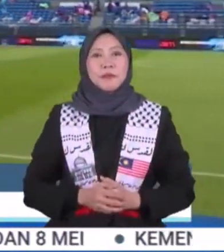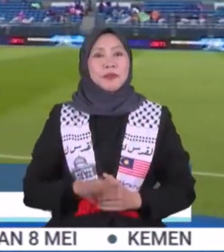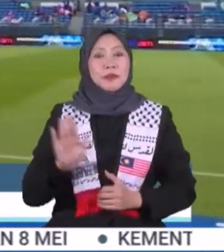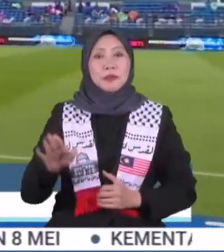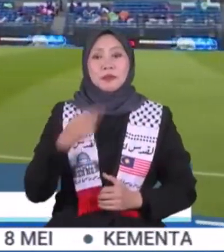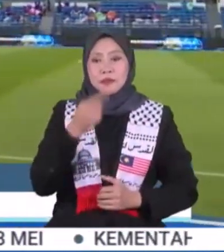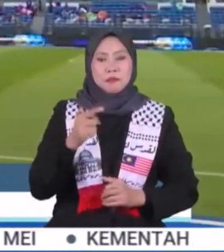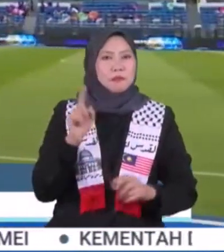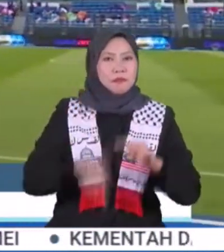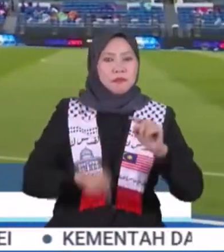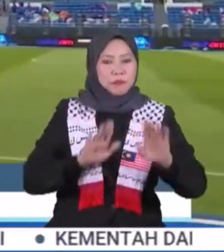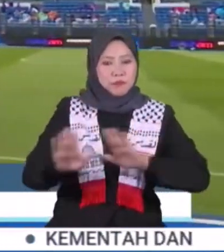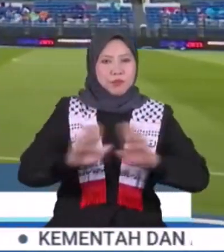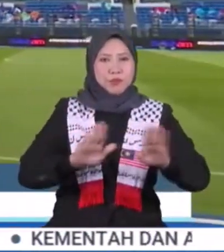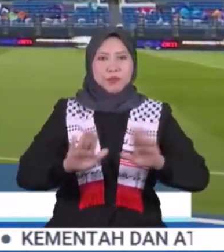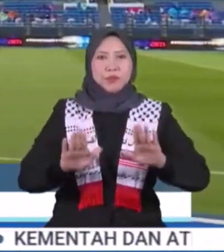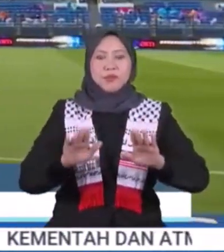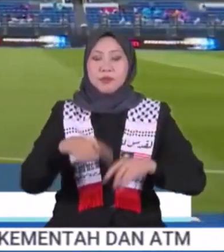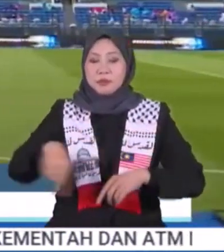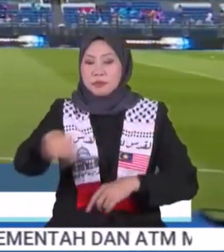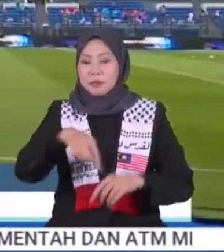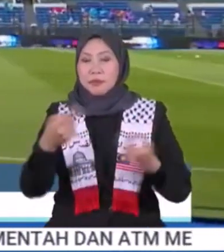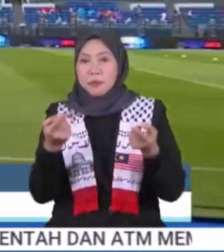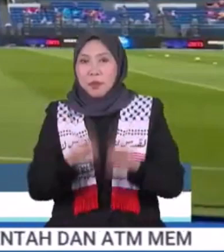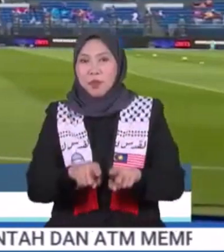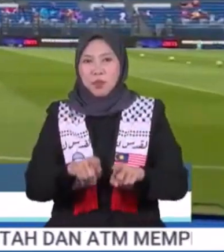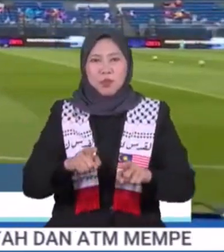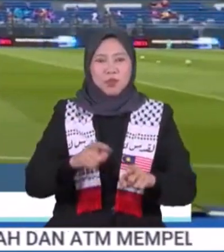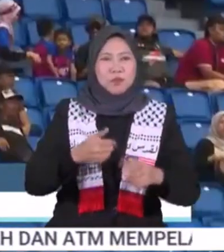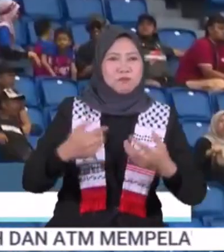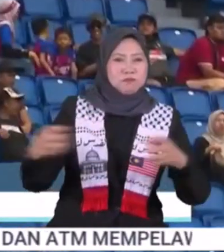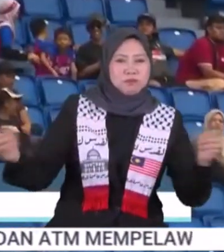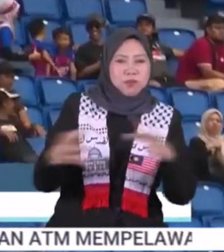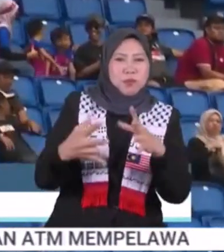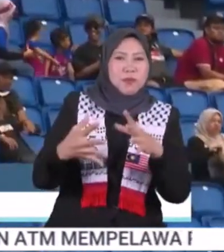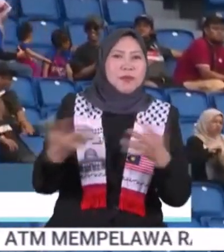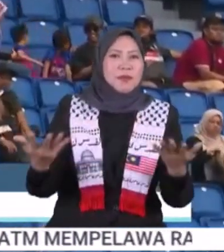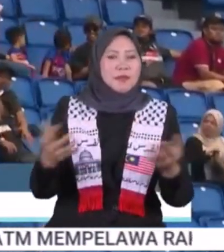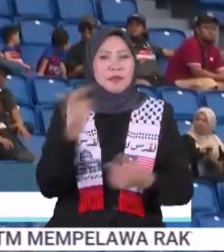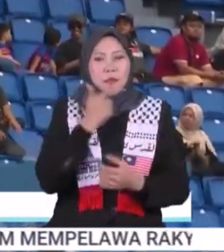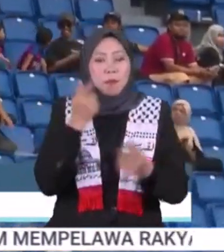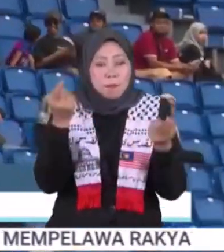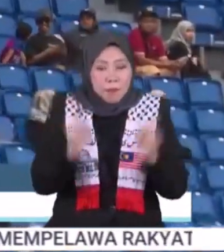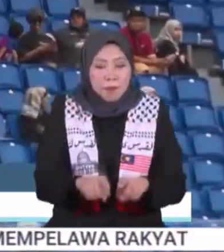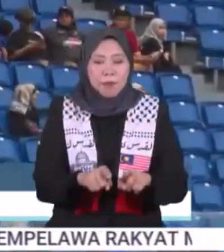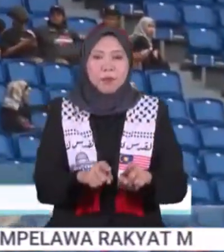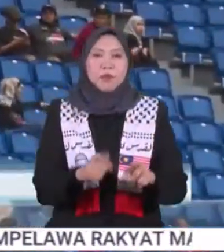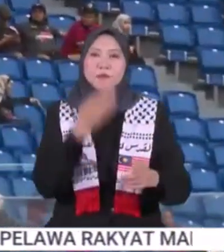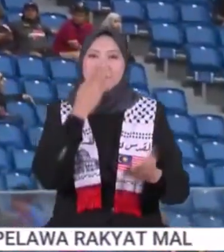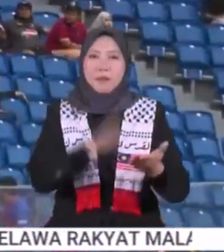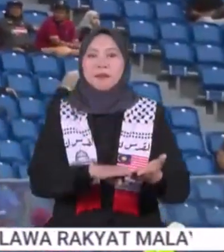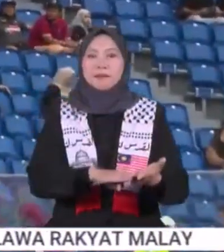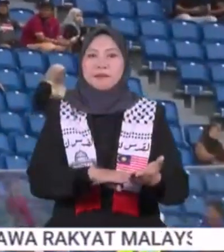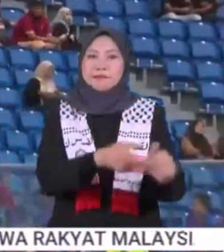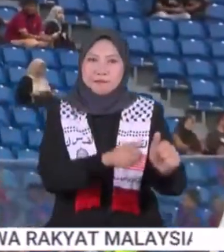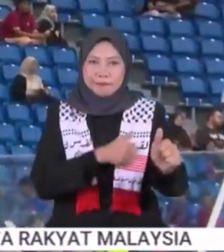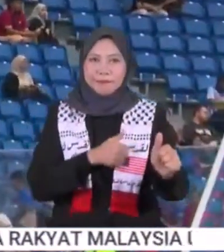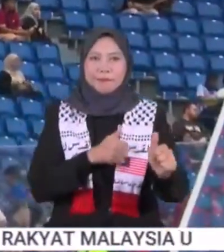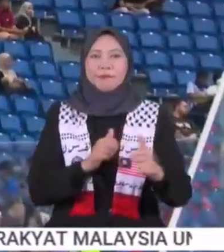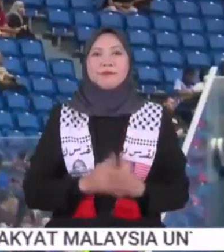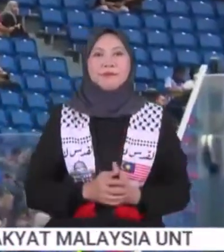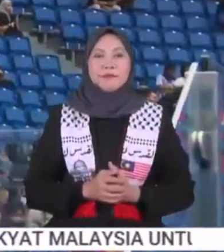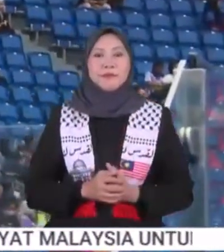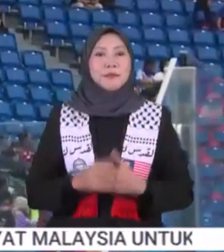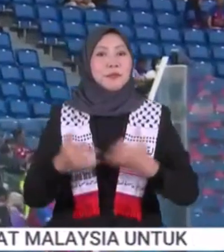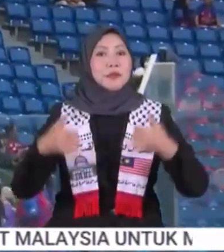Pihaknya juga tidak akan berkonformi dengan terhadap sebarang provokasi bagi memastikan tiada sebarang insiden tidak diingini berlaku. Aksi